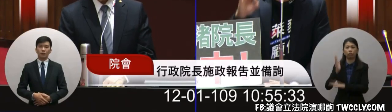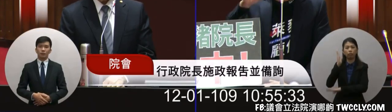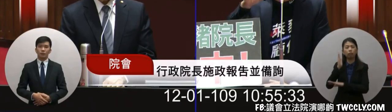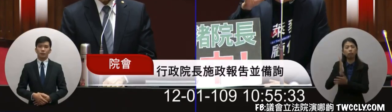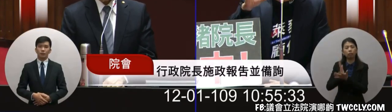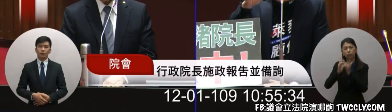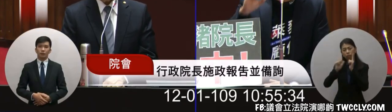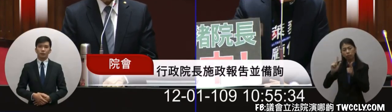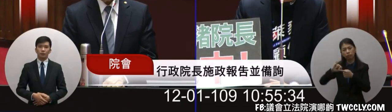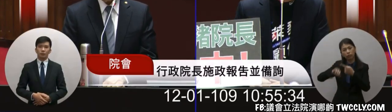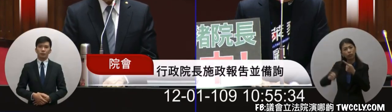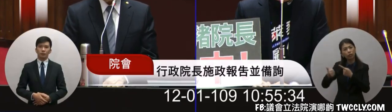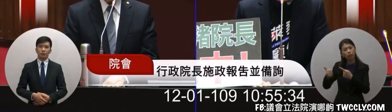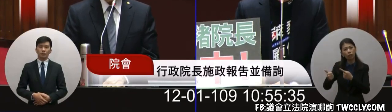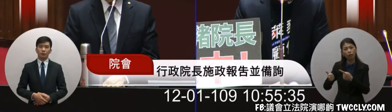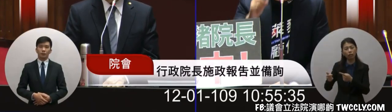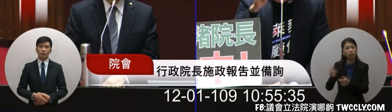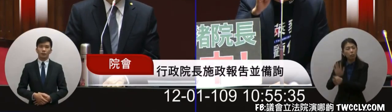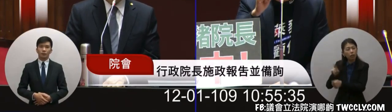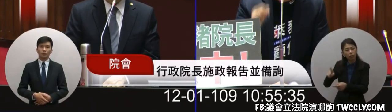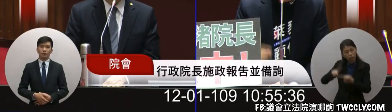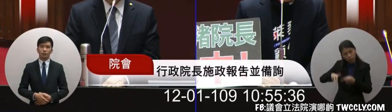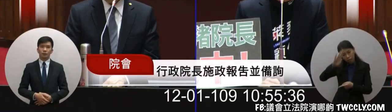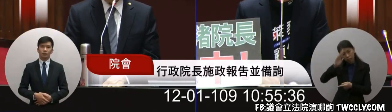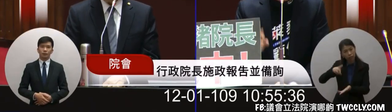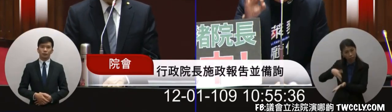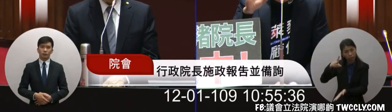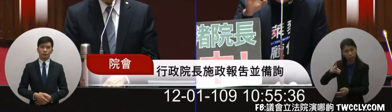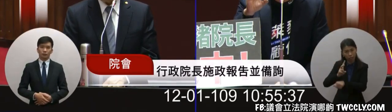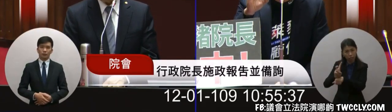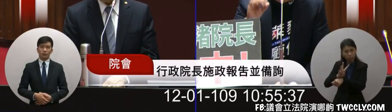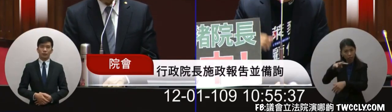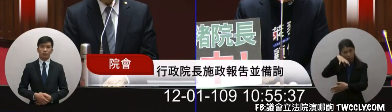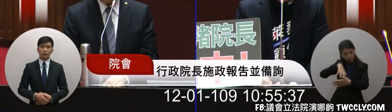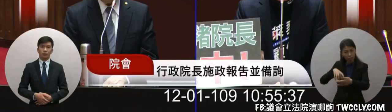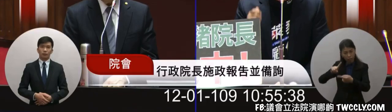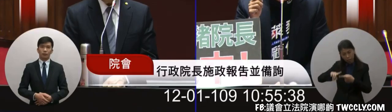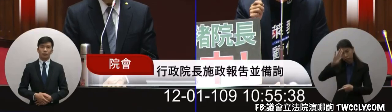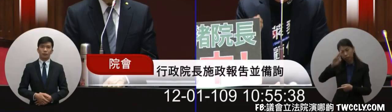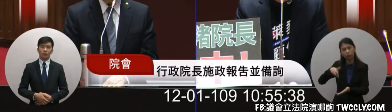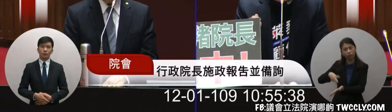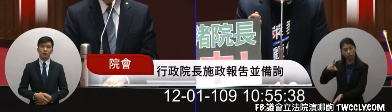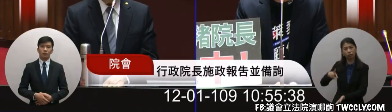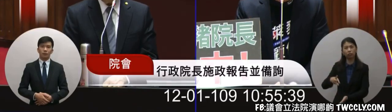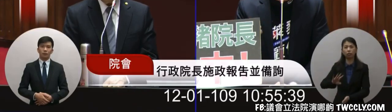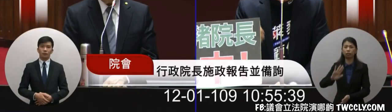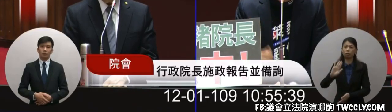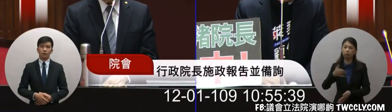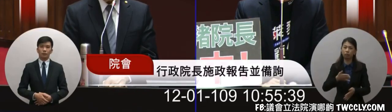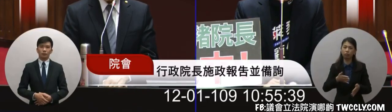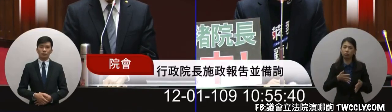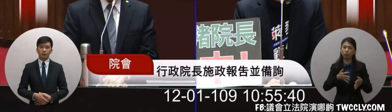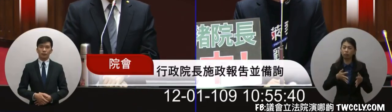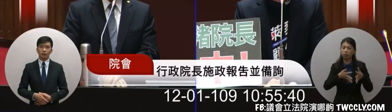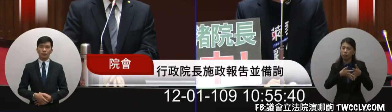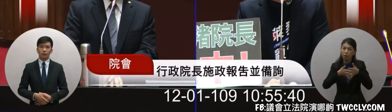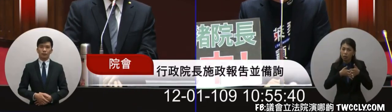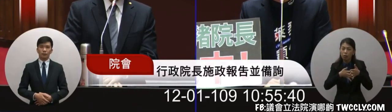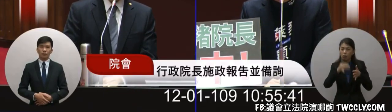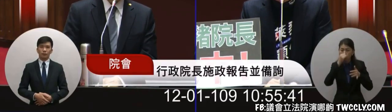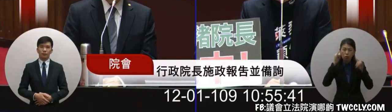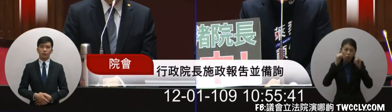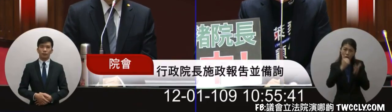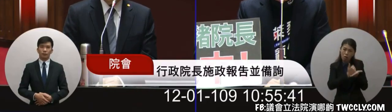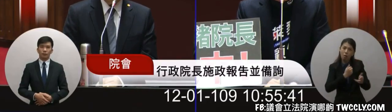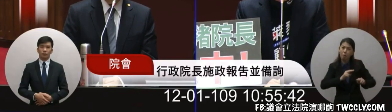可以三次道歉，24小时内三次道歉。但是为了开放瘦肉精猪肉，到目前为止